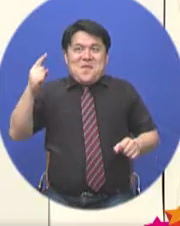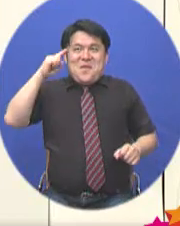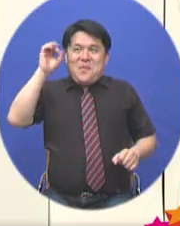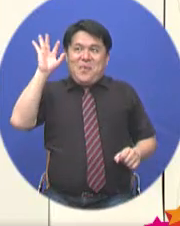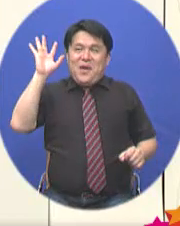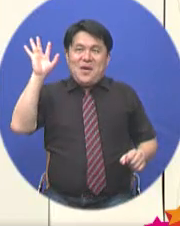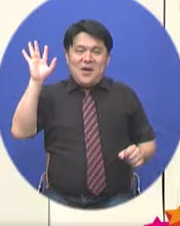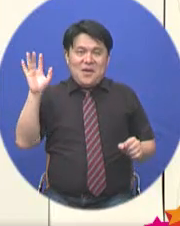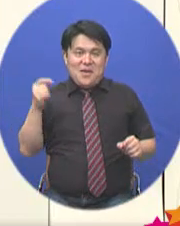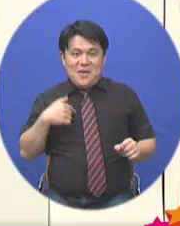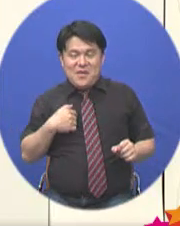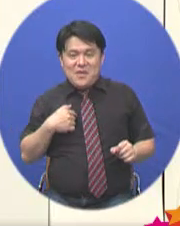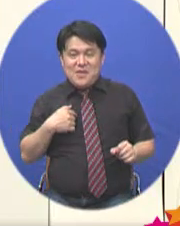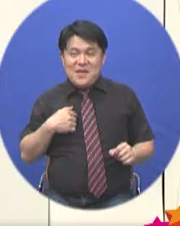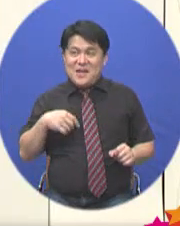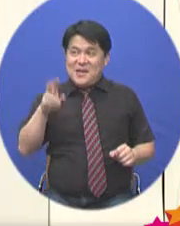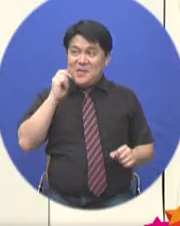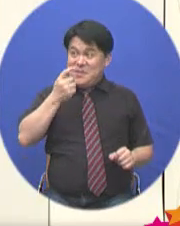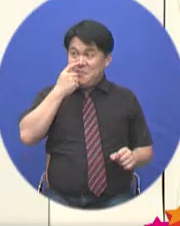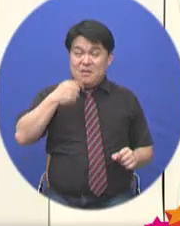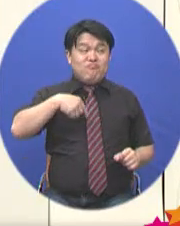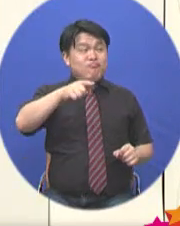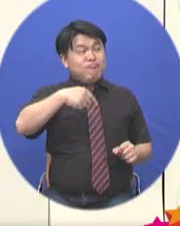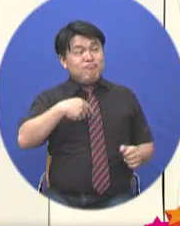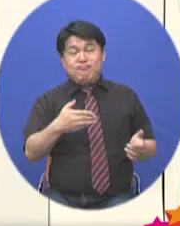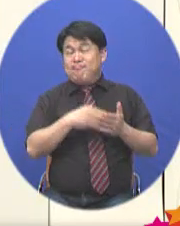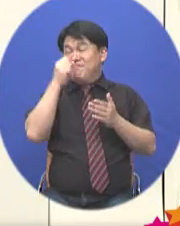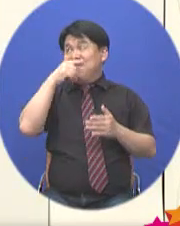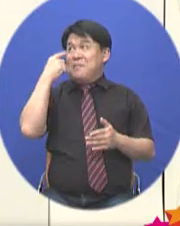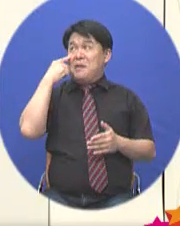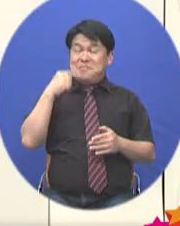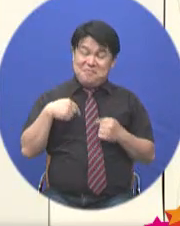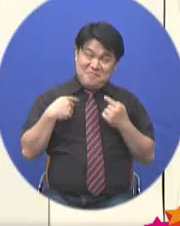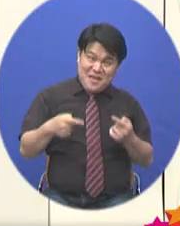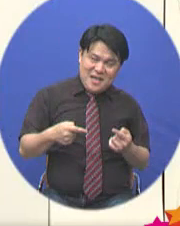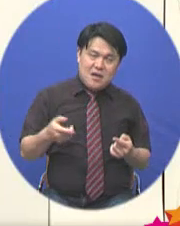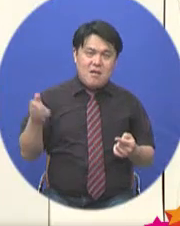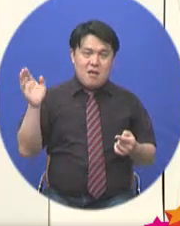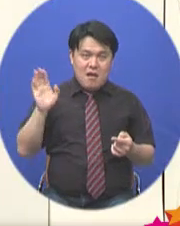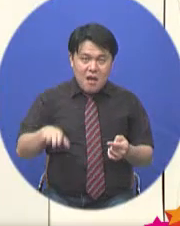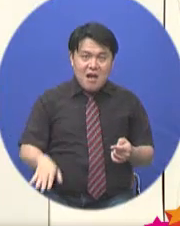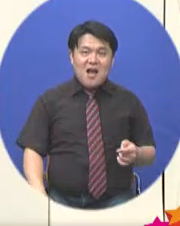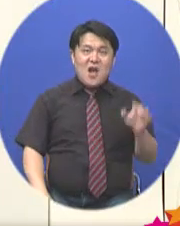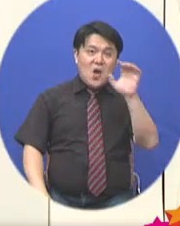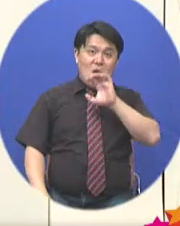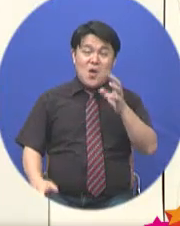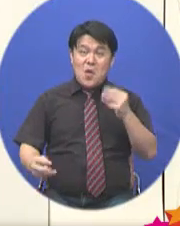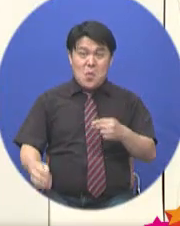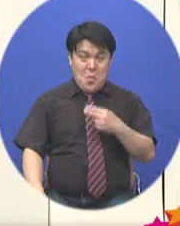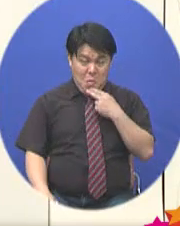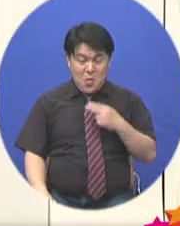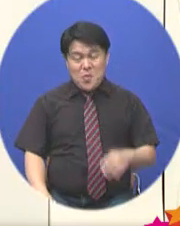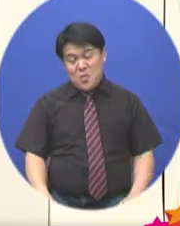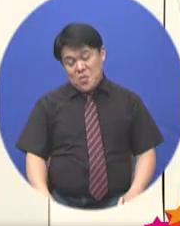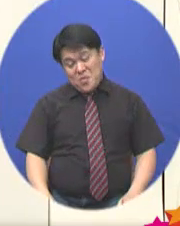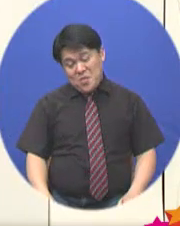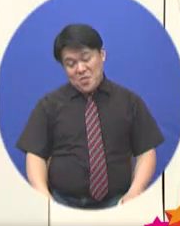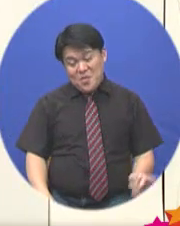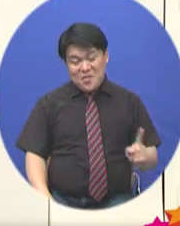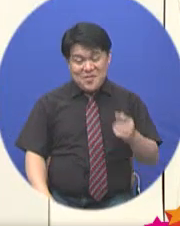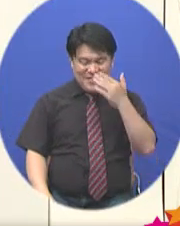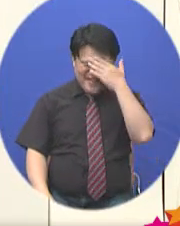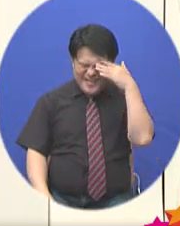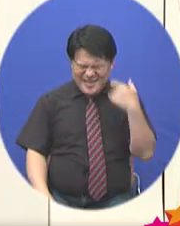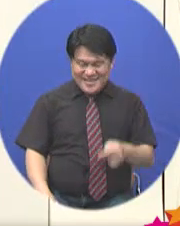네. 그냥 노래 교수로 배웠기 때문에 한번 해봤어요. 네. 네. 그런데 그 뭐 연습도 많이 안 했고. 네. 그런데 어때